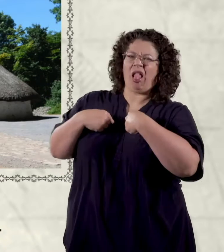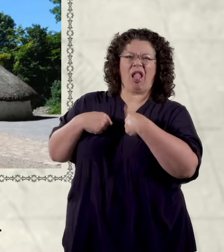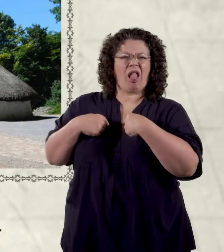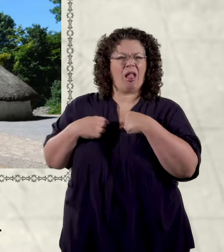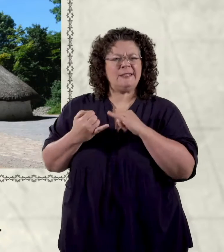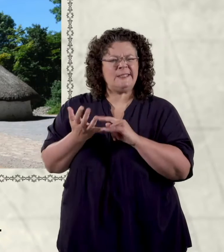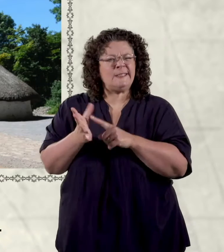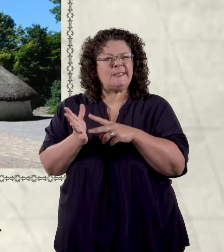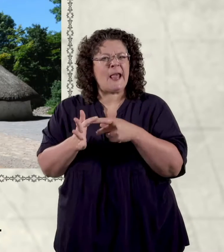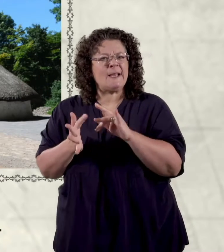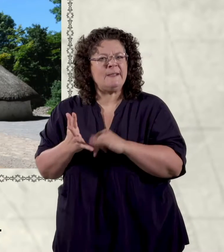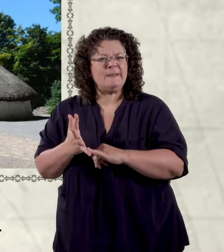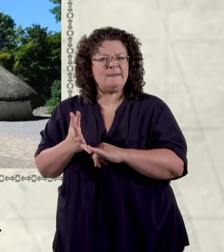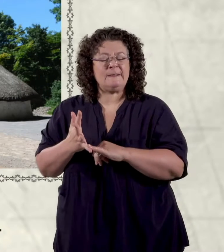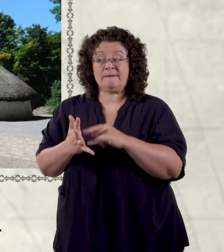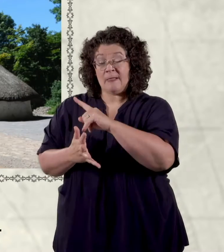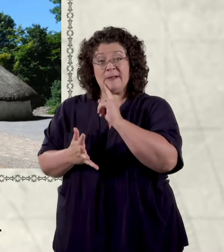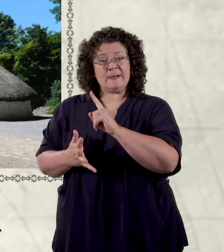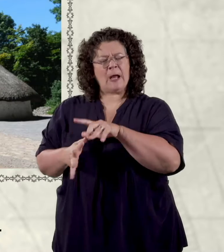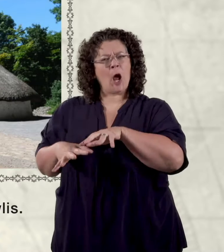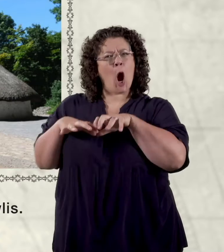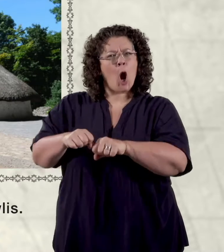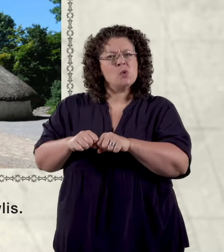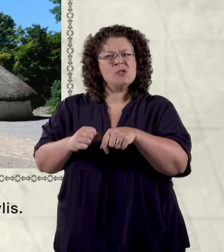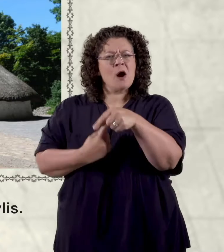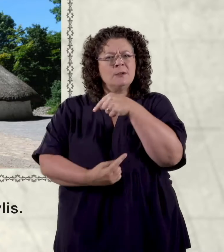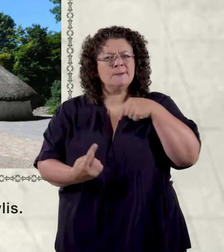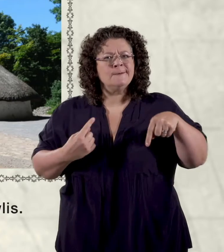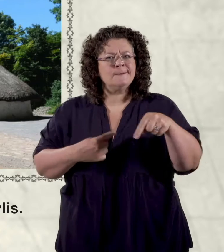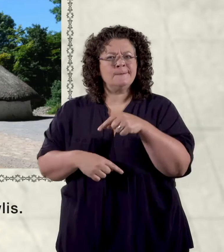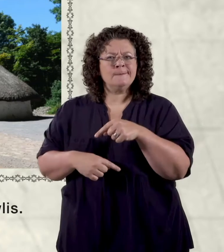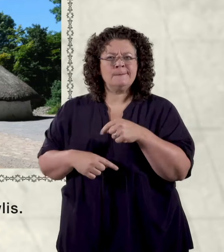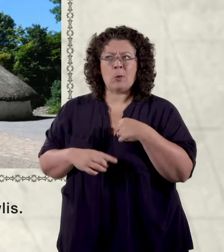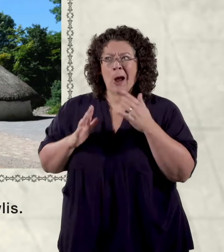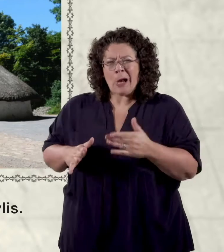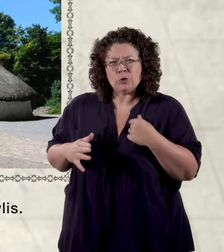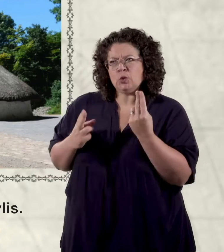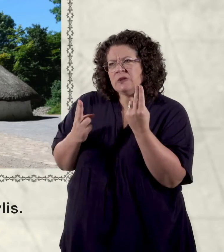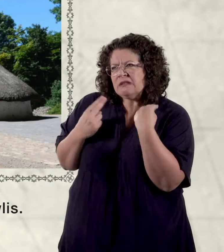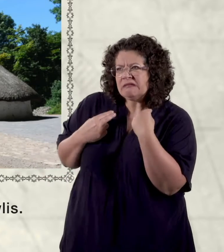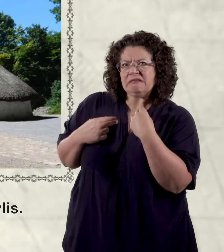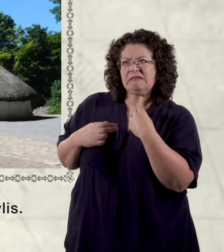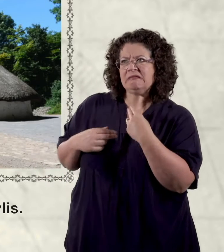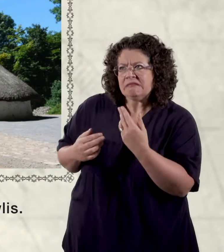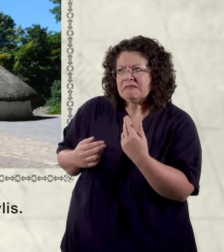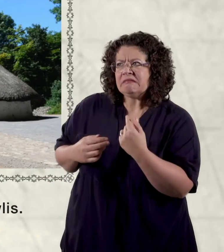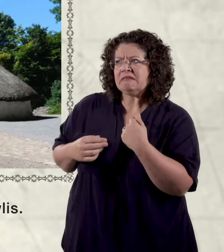yn union fel oedden nhw'n i ddeud. Deud gwir, oedden nhw'n dipyn o fwlis.